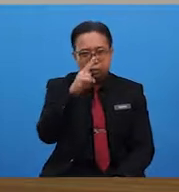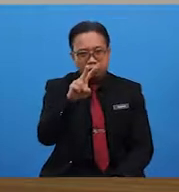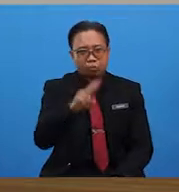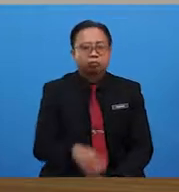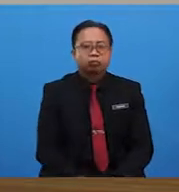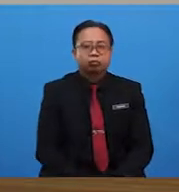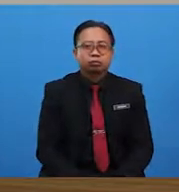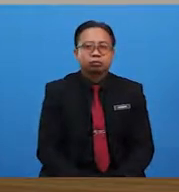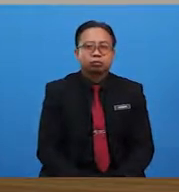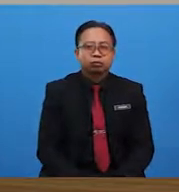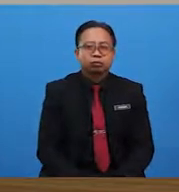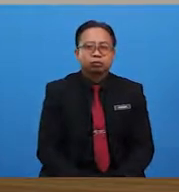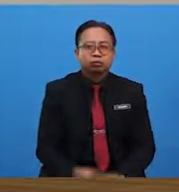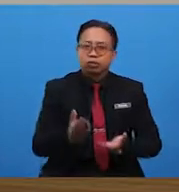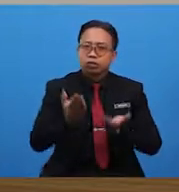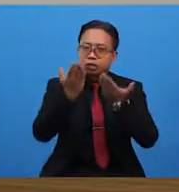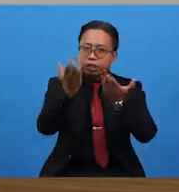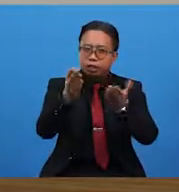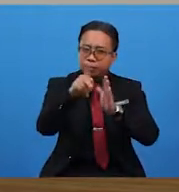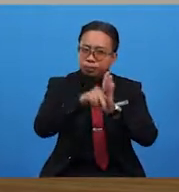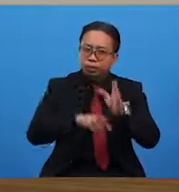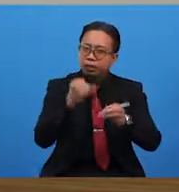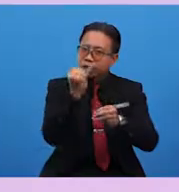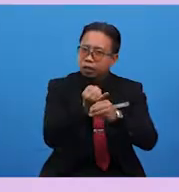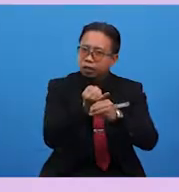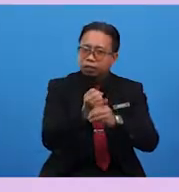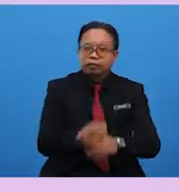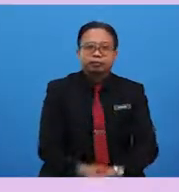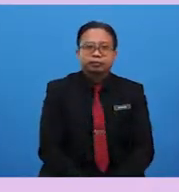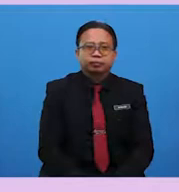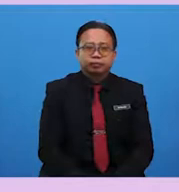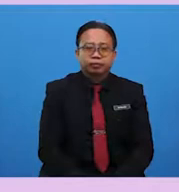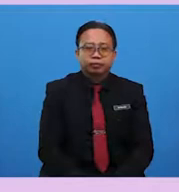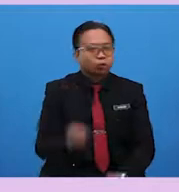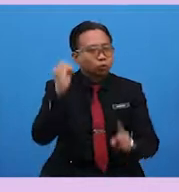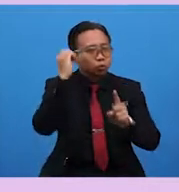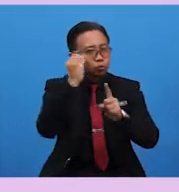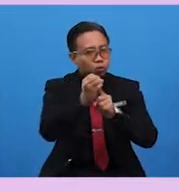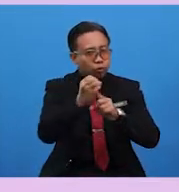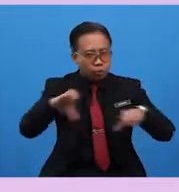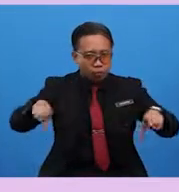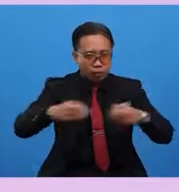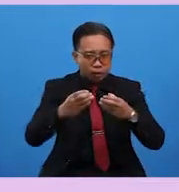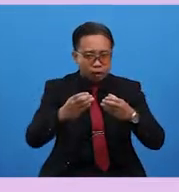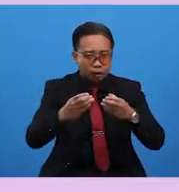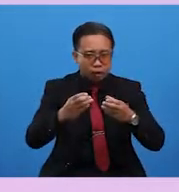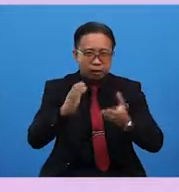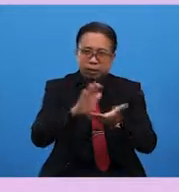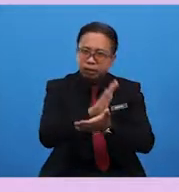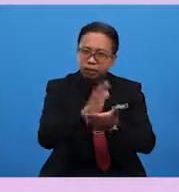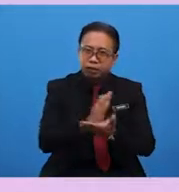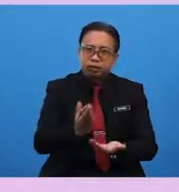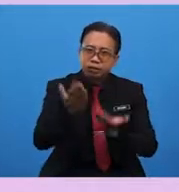penyelesaian dijual melalui cadangan pengkaryaan Hai tujuan penghasilan kertas cadangan projek